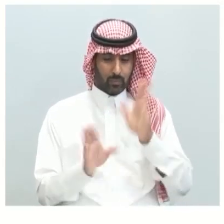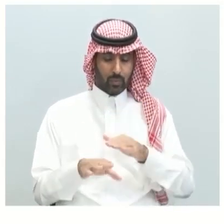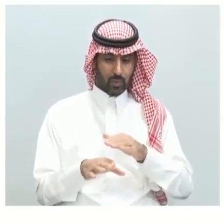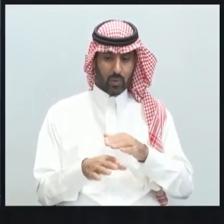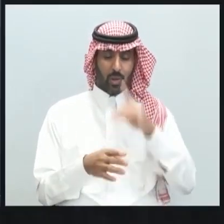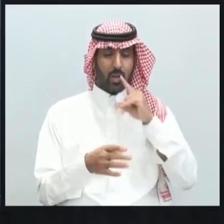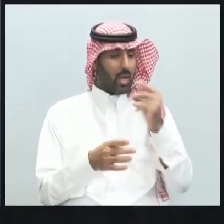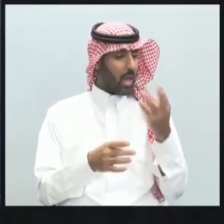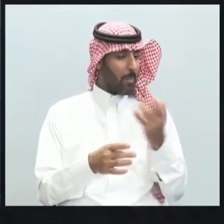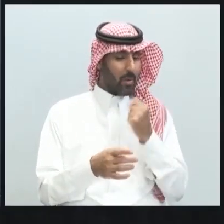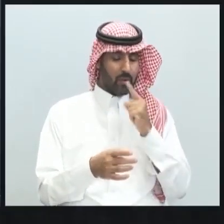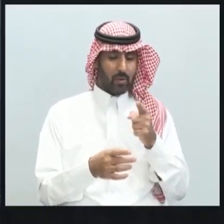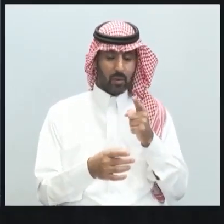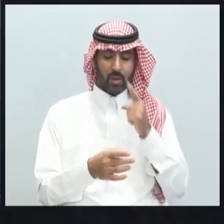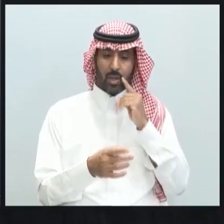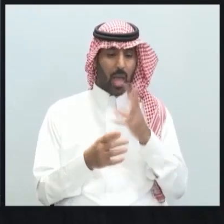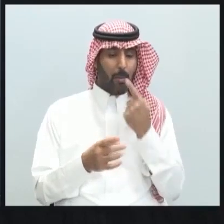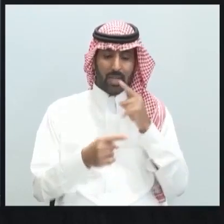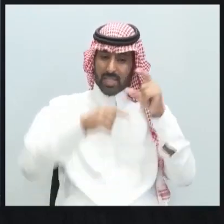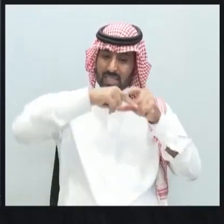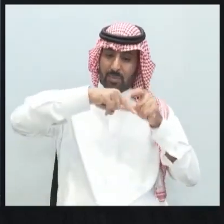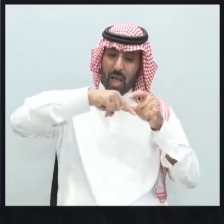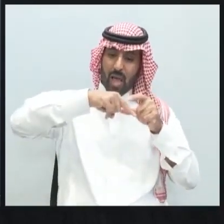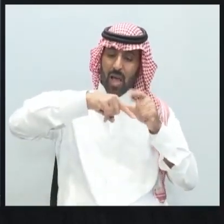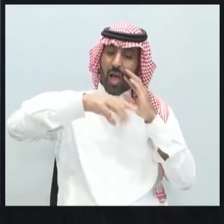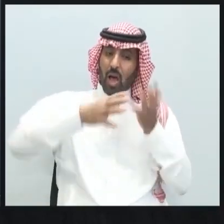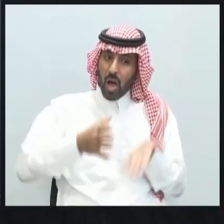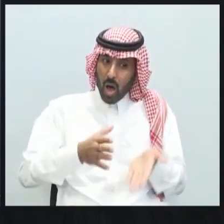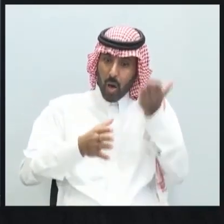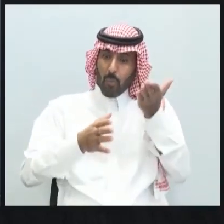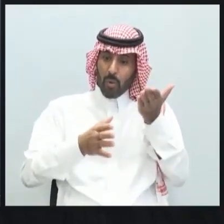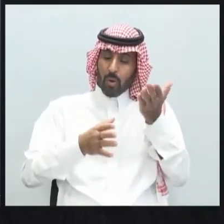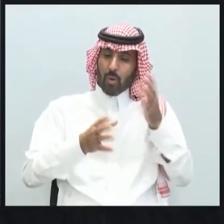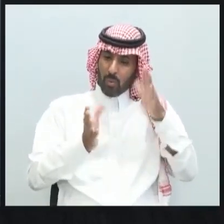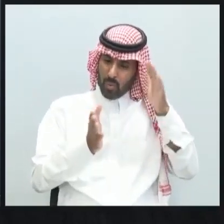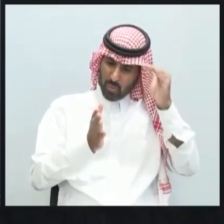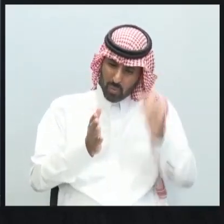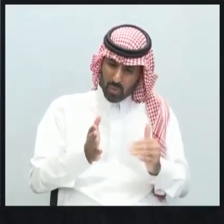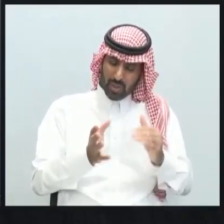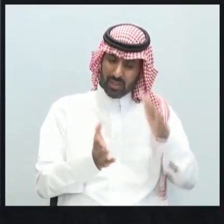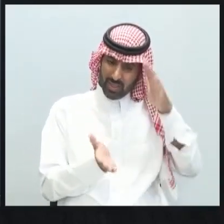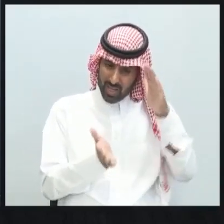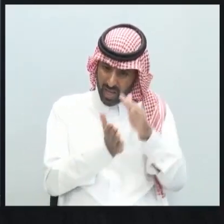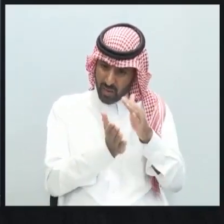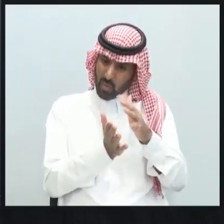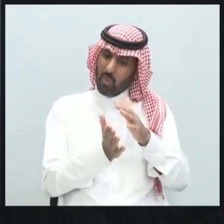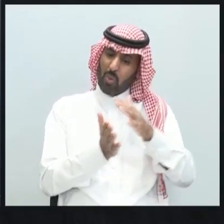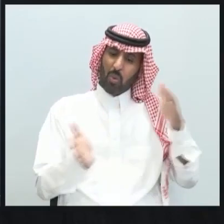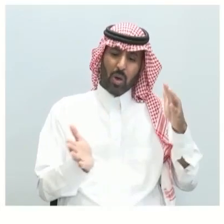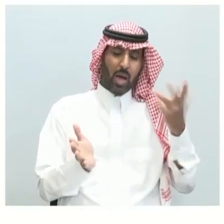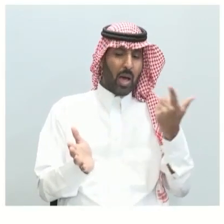لا يريد رقم بمعنى رقم هو يريد كم النسبه هل سيكون ارتفاعه الى اعلى ام الى اسفل بمعنى انني اريد كم